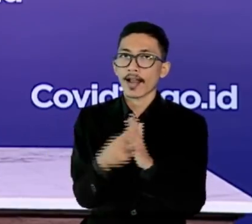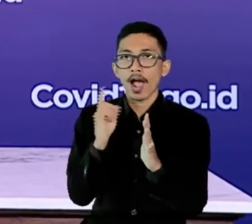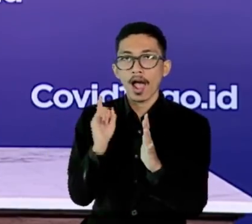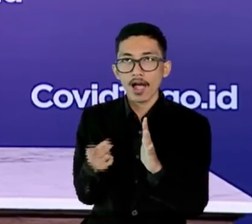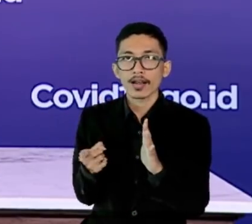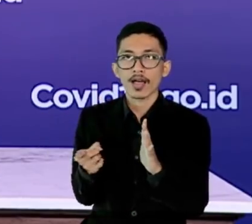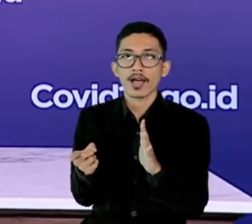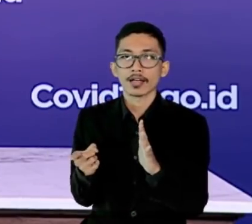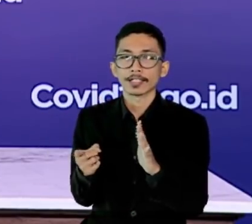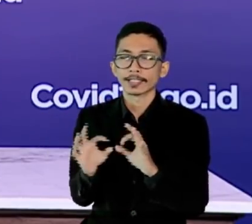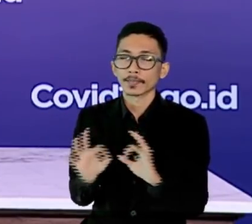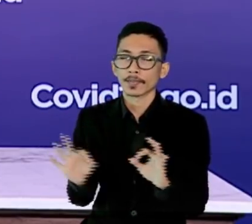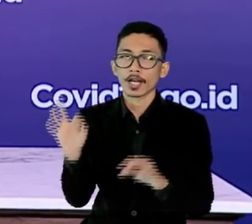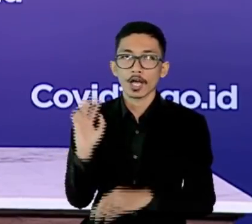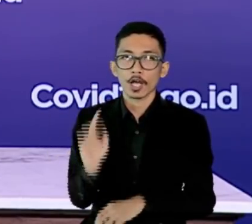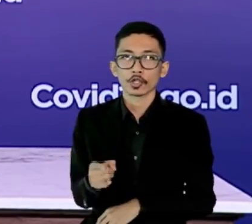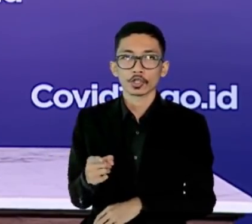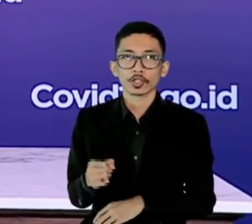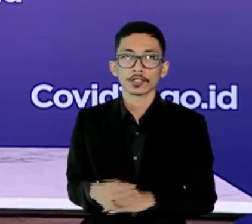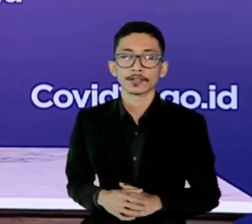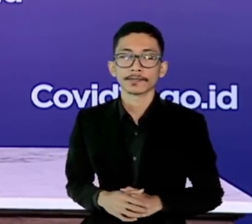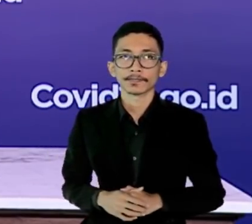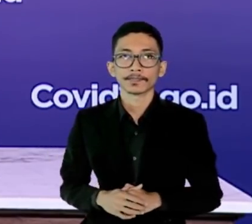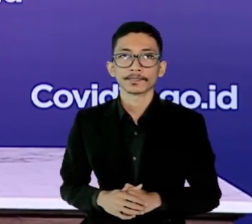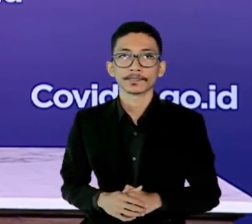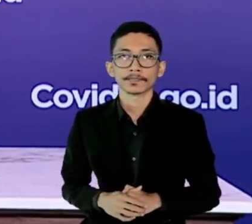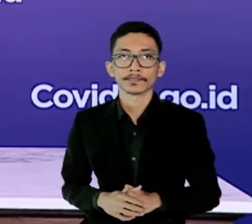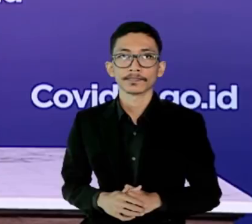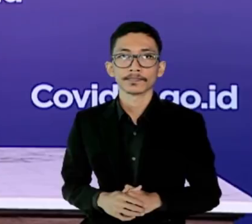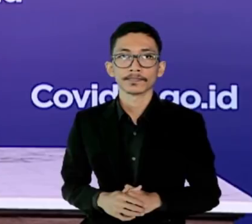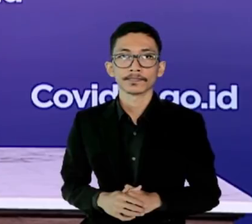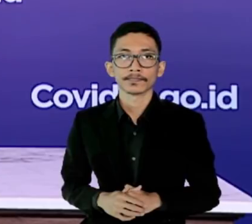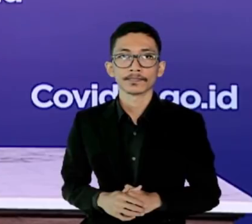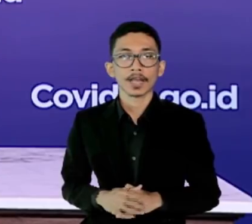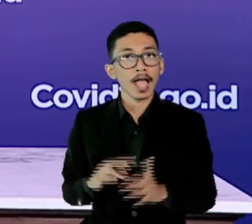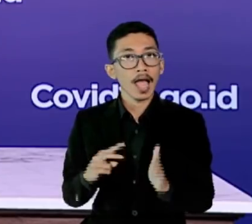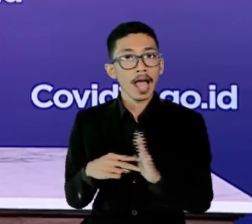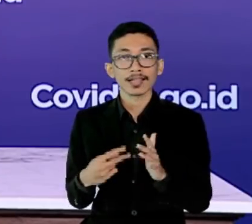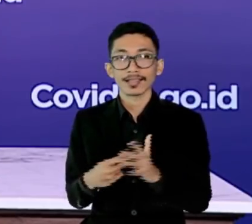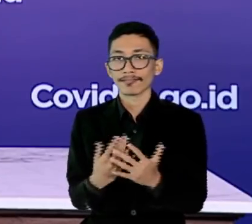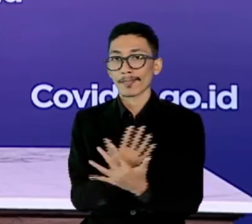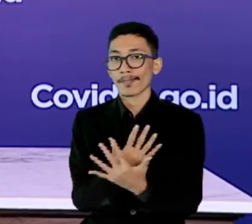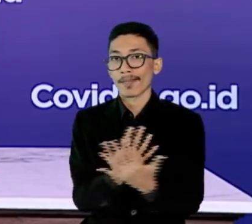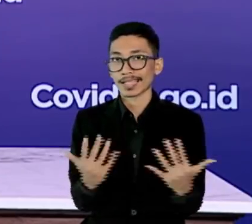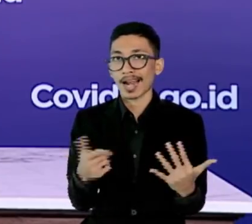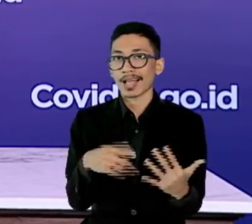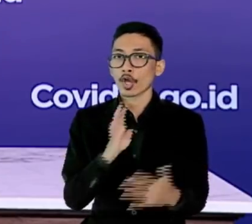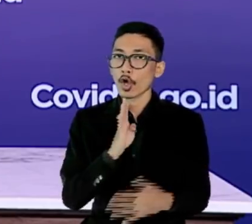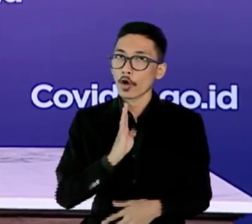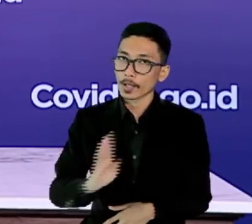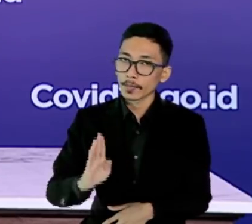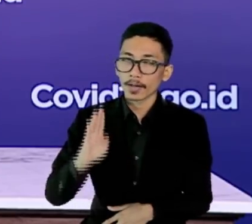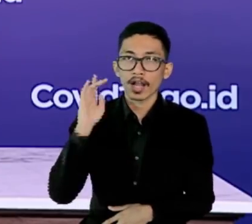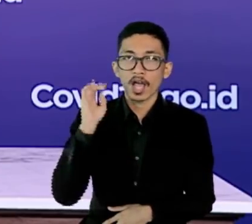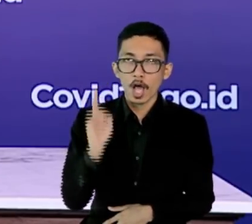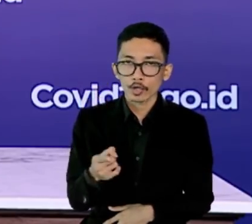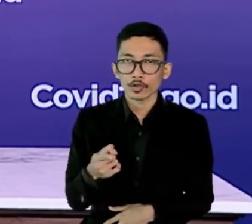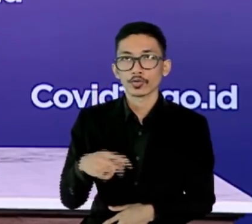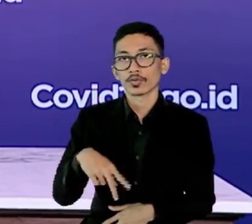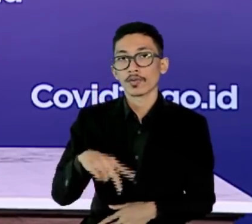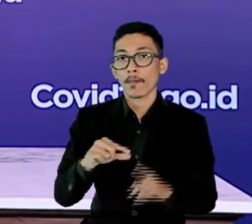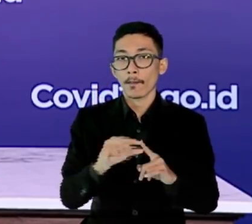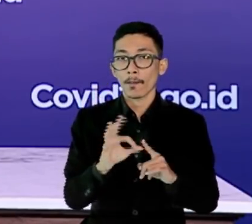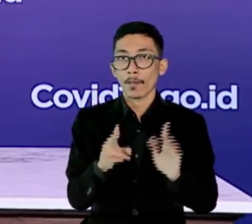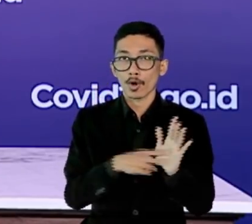dijalankan secara disiplin. Oleh karena itu, dibutuhkan komitmen masyarakat agar pelaksanaan PON ke-20